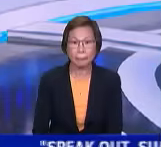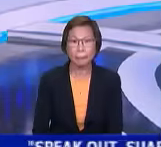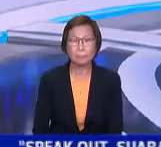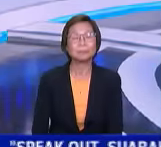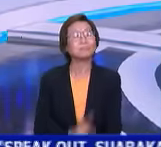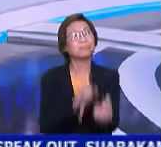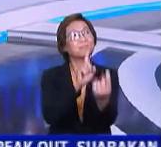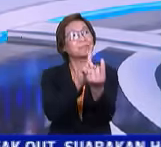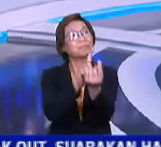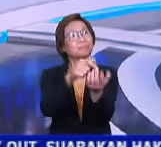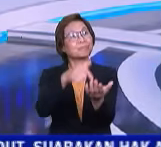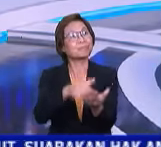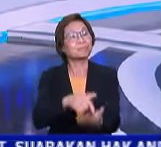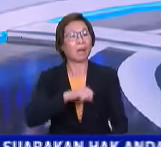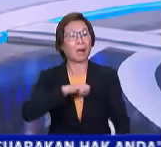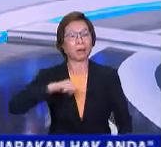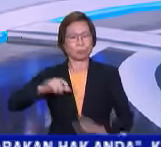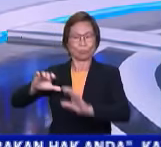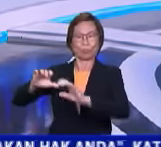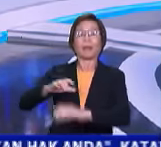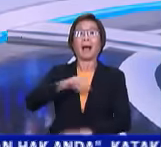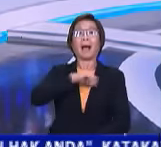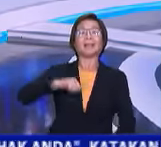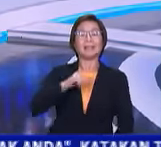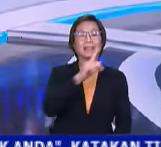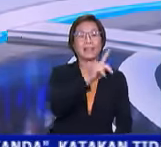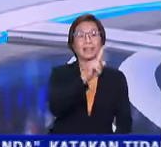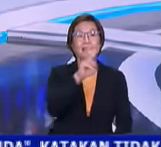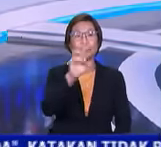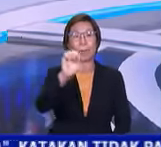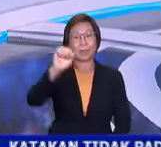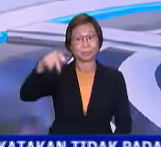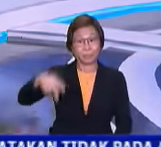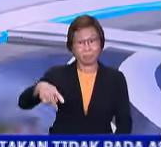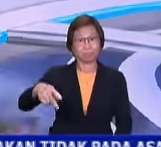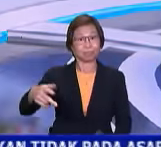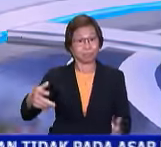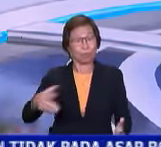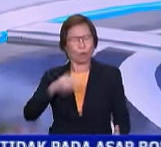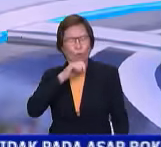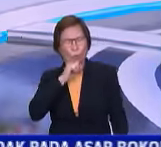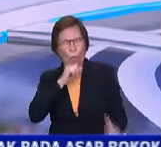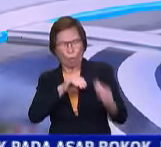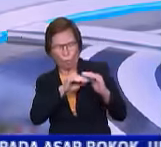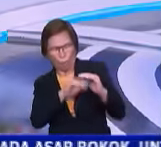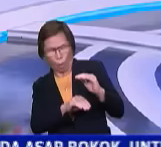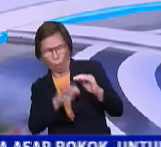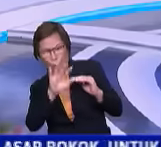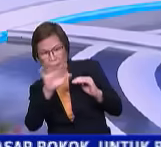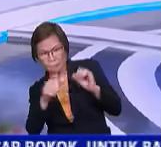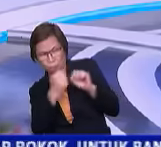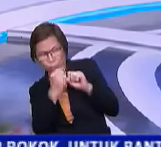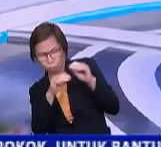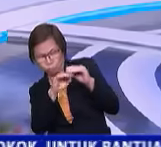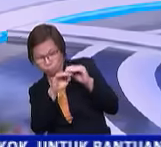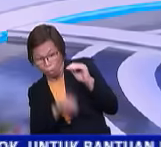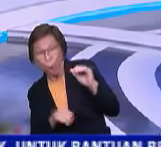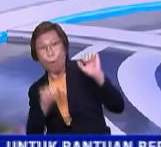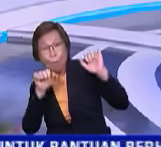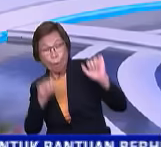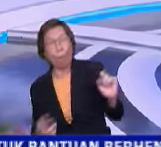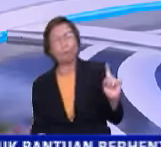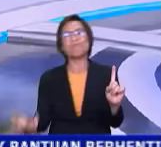Bersua kembali. Ahli Kumpulan Wang Simpanan Pekerja KWSP yang berumur di bawah 55 tahun boleh